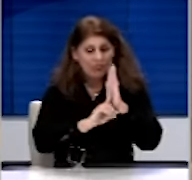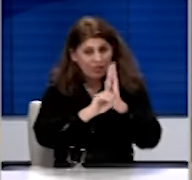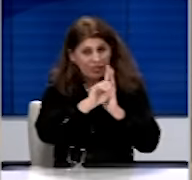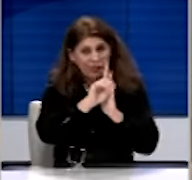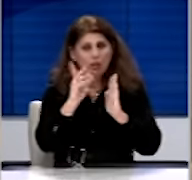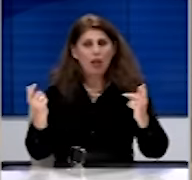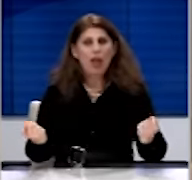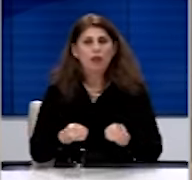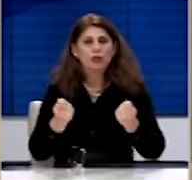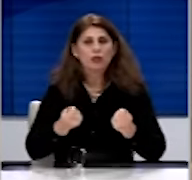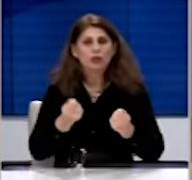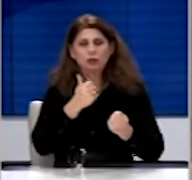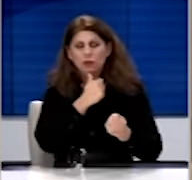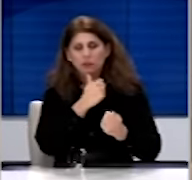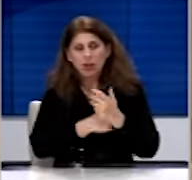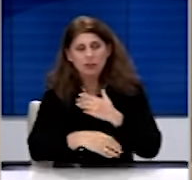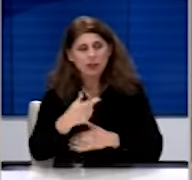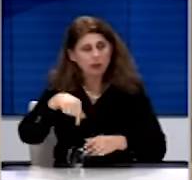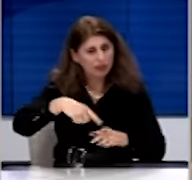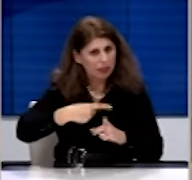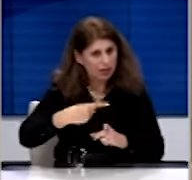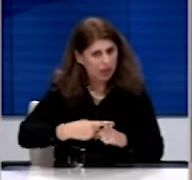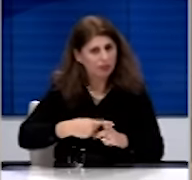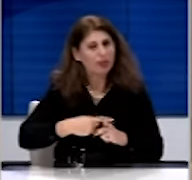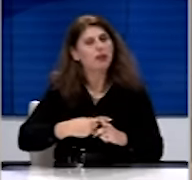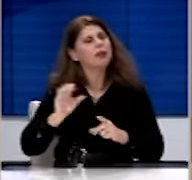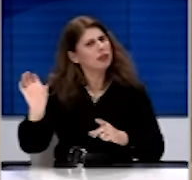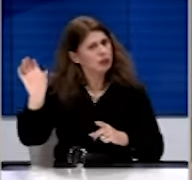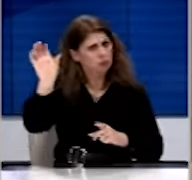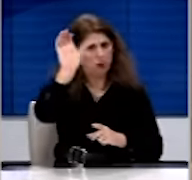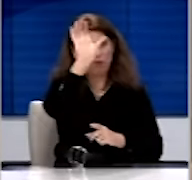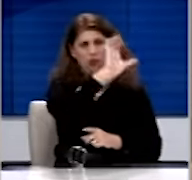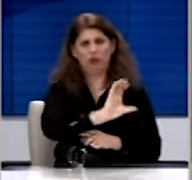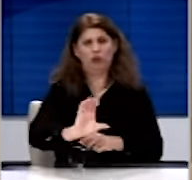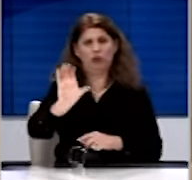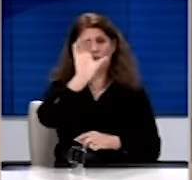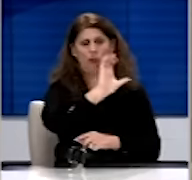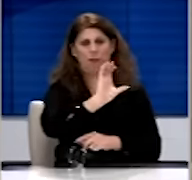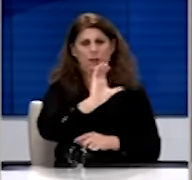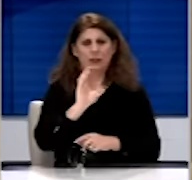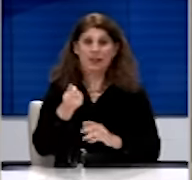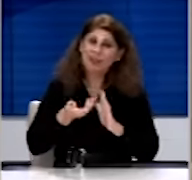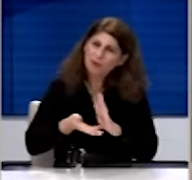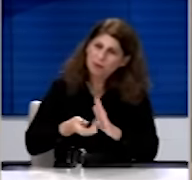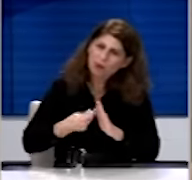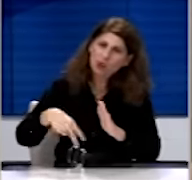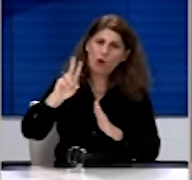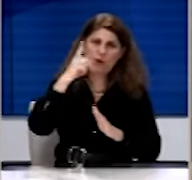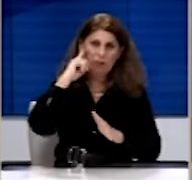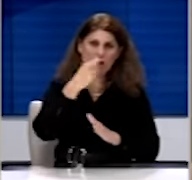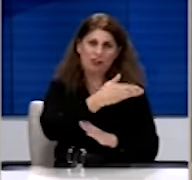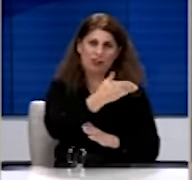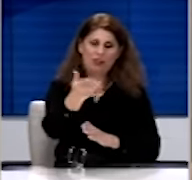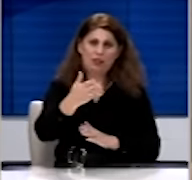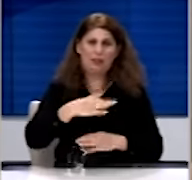οι εργαζόμενοι βασανίζονται και στην Ελλάδα και στις υπόλοιπες χώρες της Ευρώπης. Κάτι παραπάνω θα ξέρουν από εσάς,